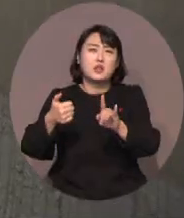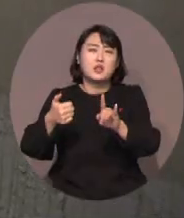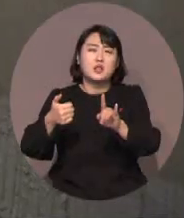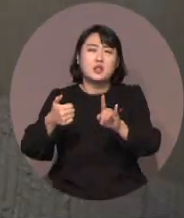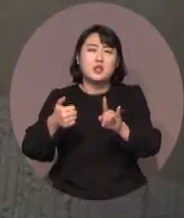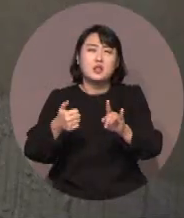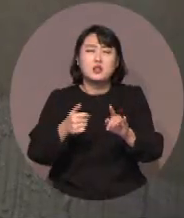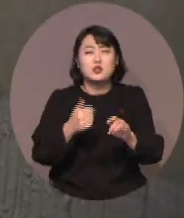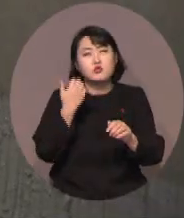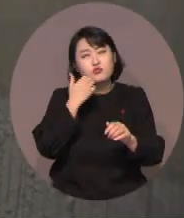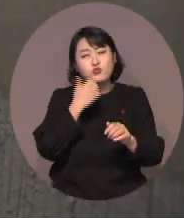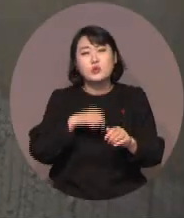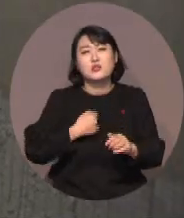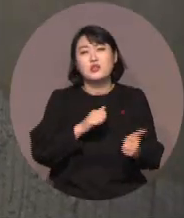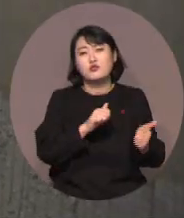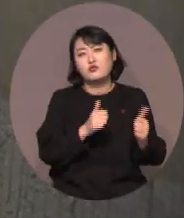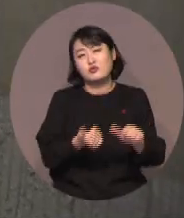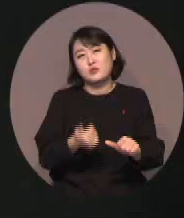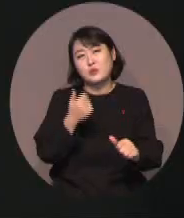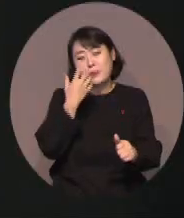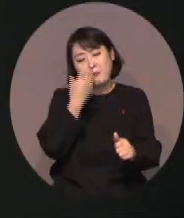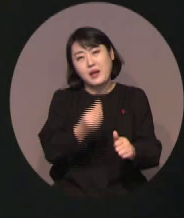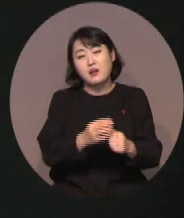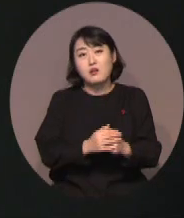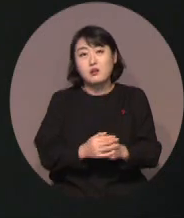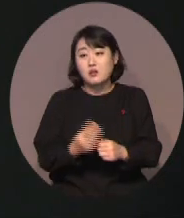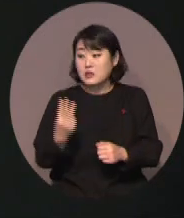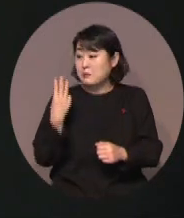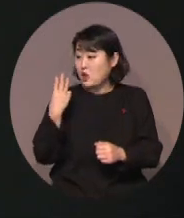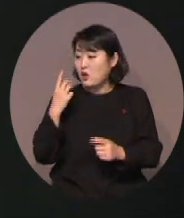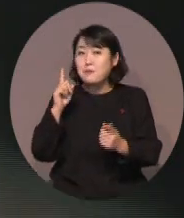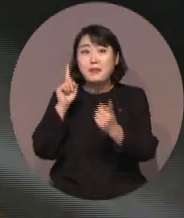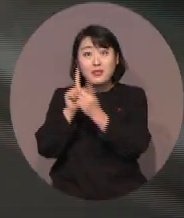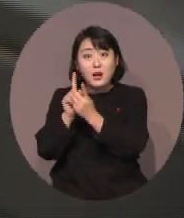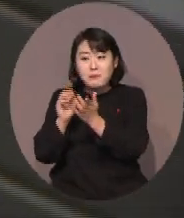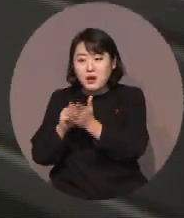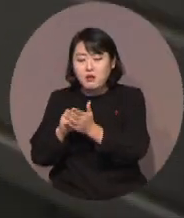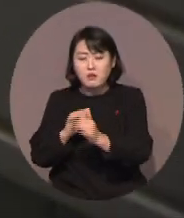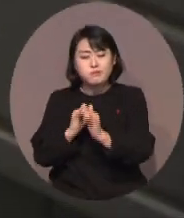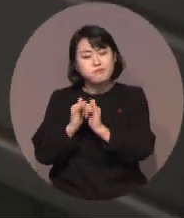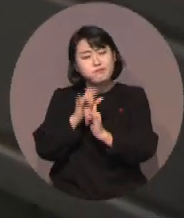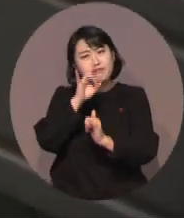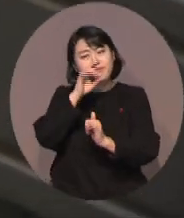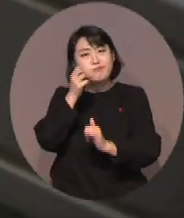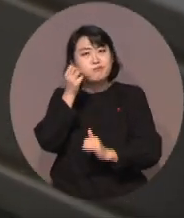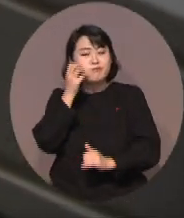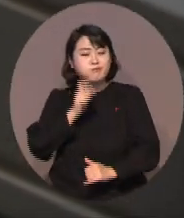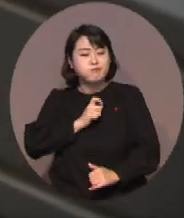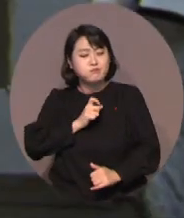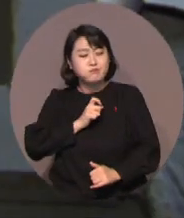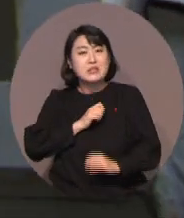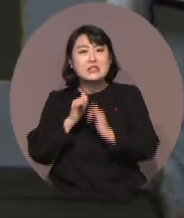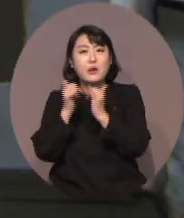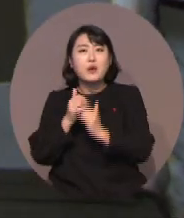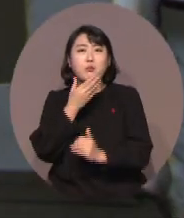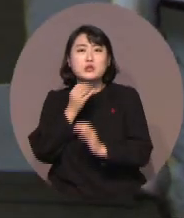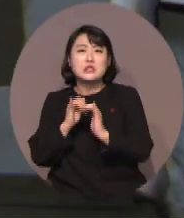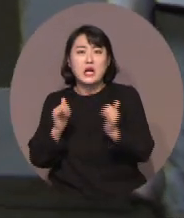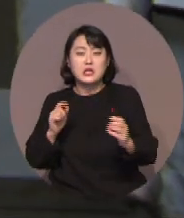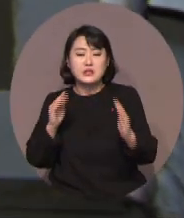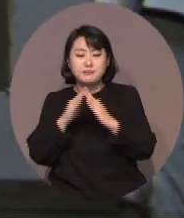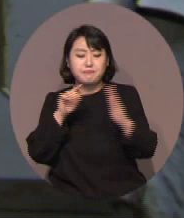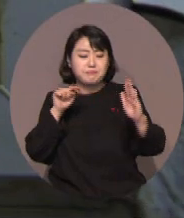홀로 숨진 채 발견됐습니다 4일전만 해도 얼굴을 봤는데 종일 연락이 닿지 않는 걸 이상하게 여긴 사회복지사가